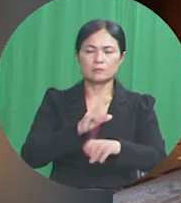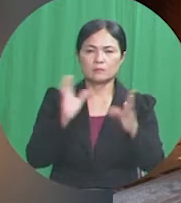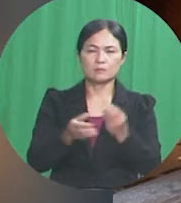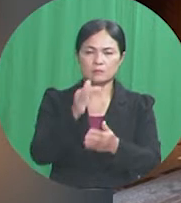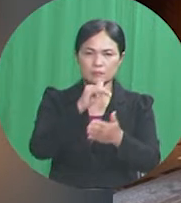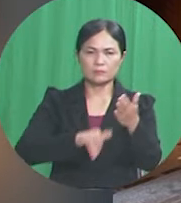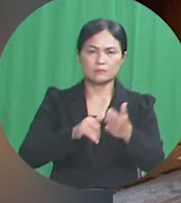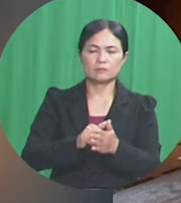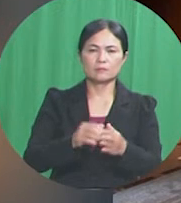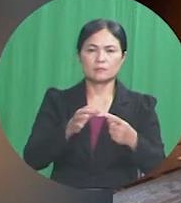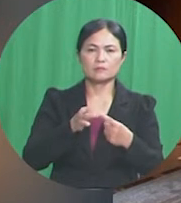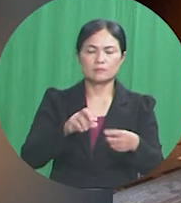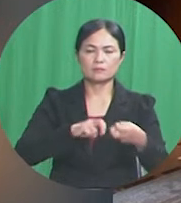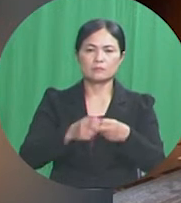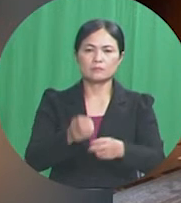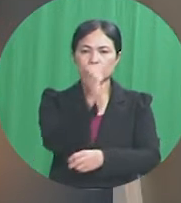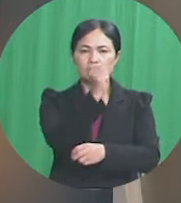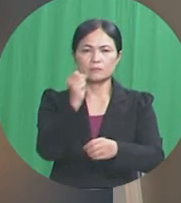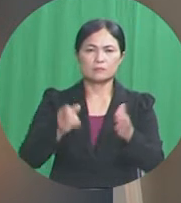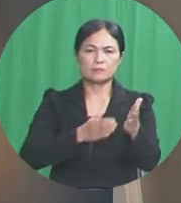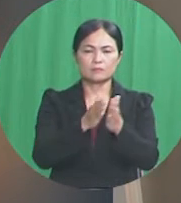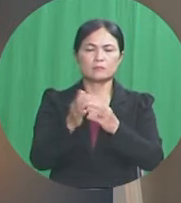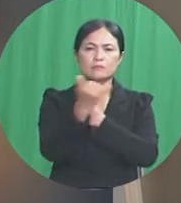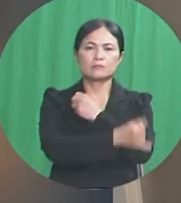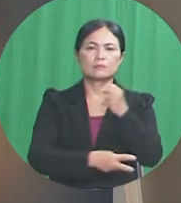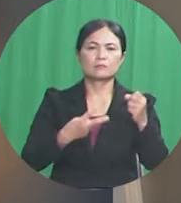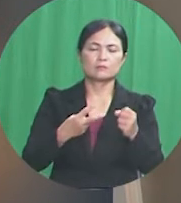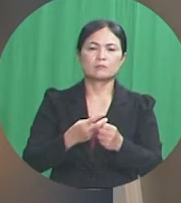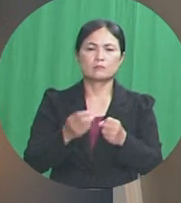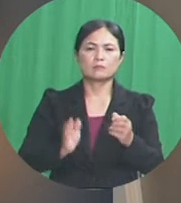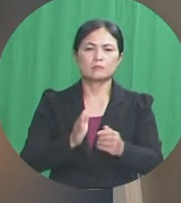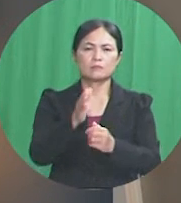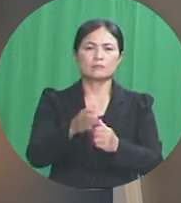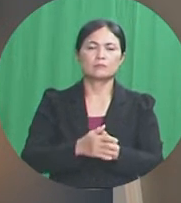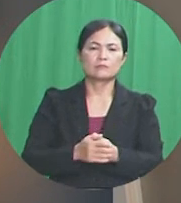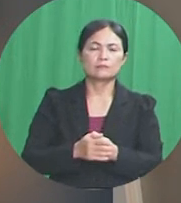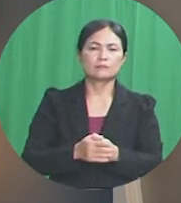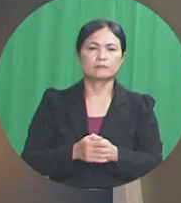នៅសេសសល់ពិសេសលើបញ្ហាបោះបង្គោលព្រំដែននៃប្រទេសទាំងពីរឲ្យកាន់តែឆាប់រហ័ស